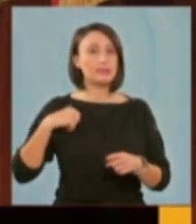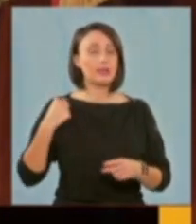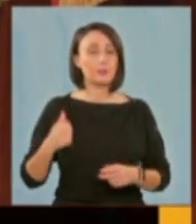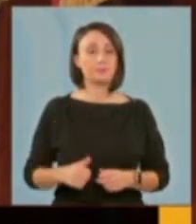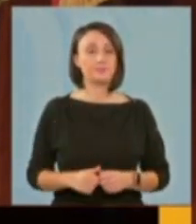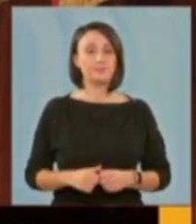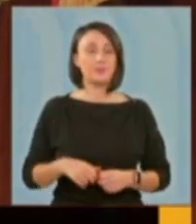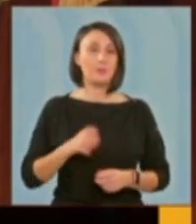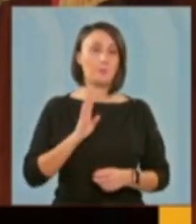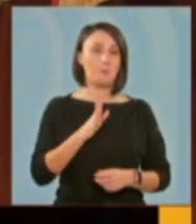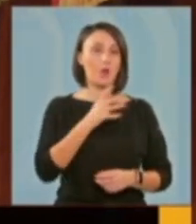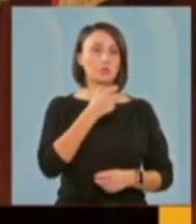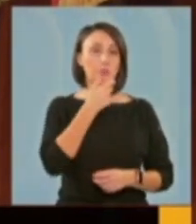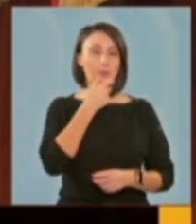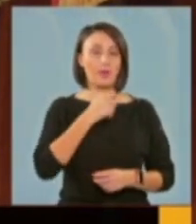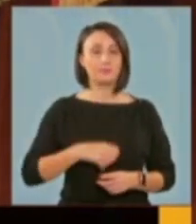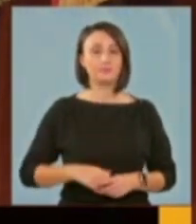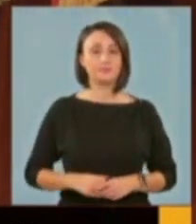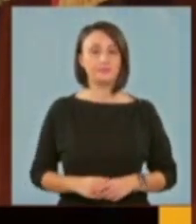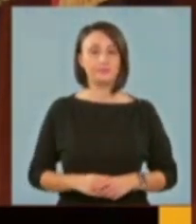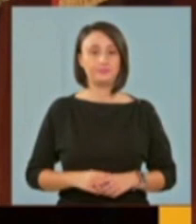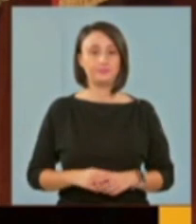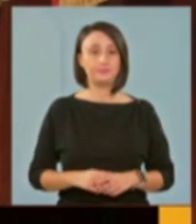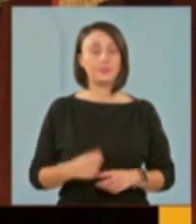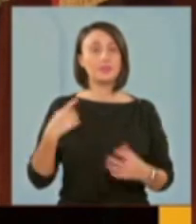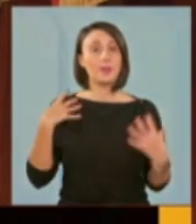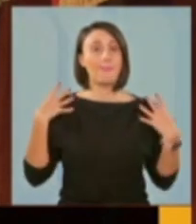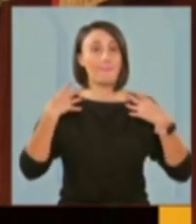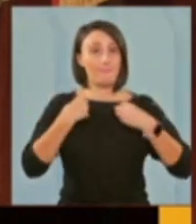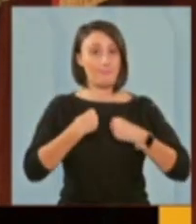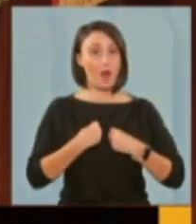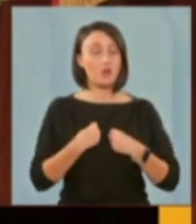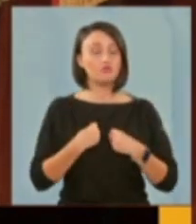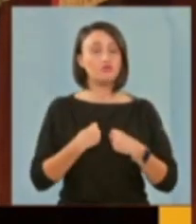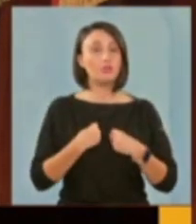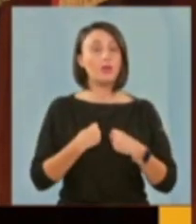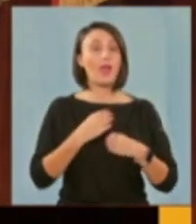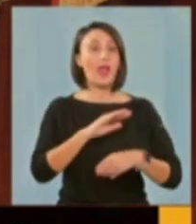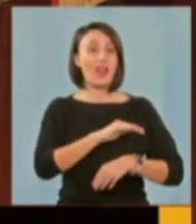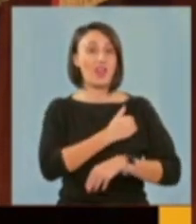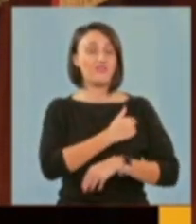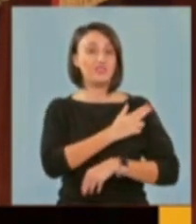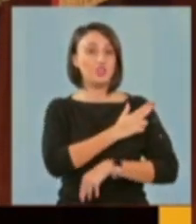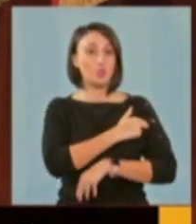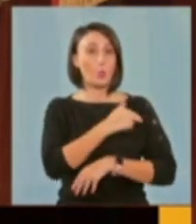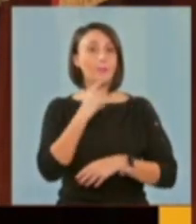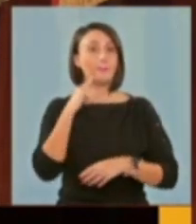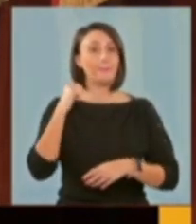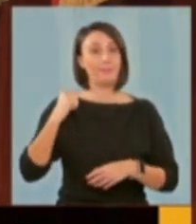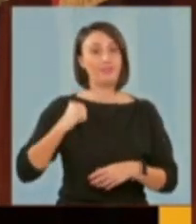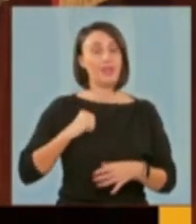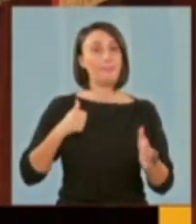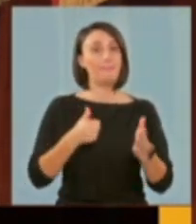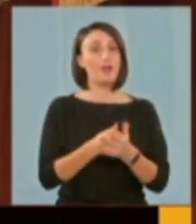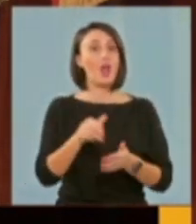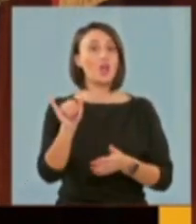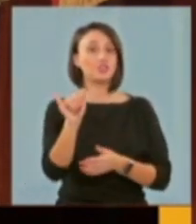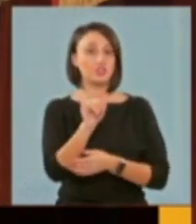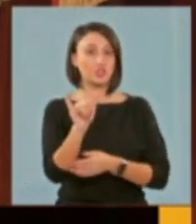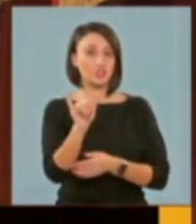fragedă, de la 14 ani, să îmbrace uniforma elevului de liceu militar, până la cei